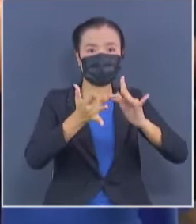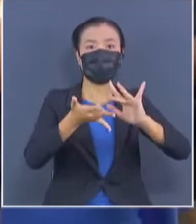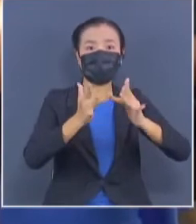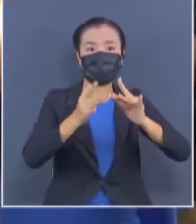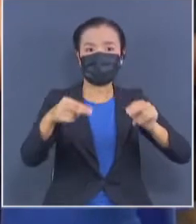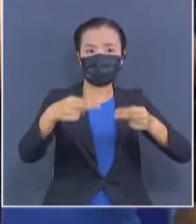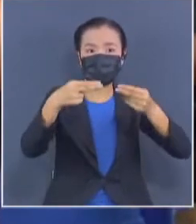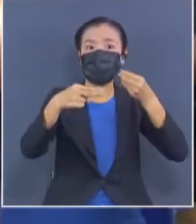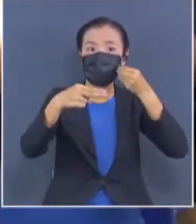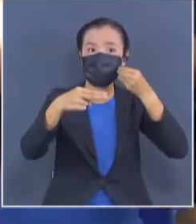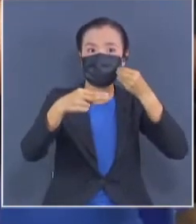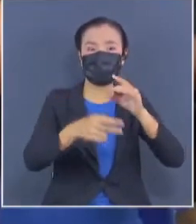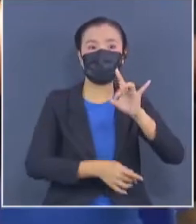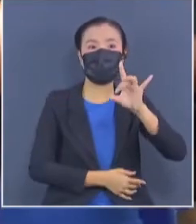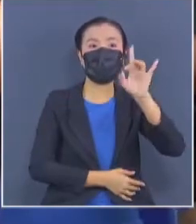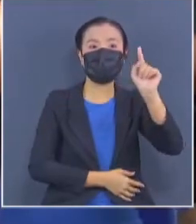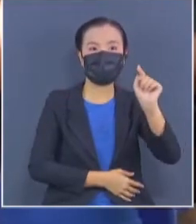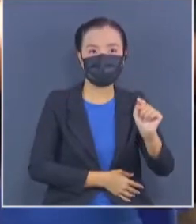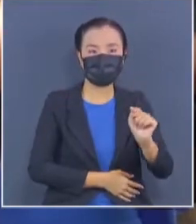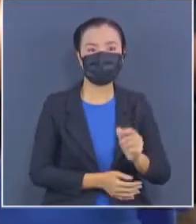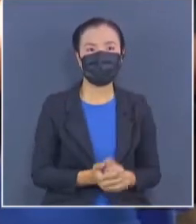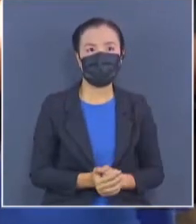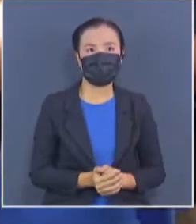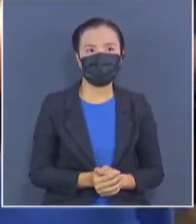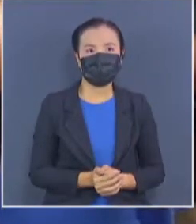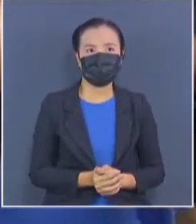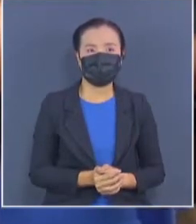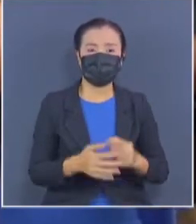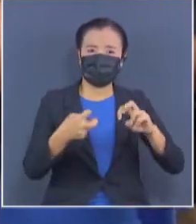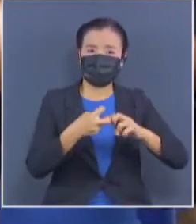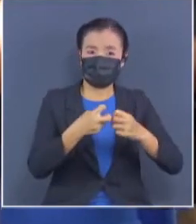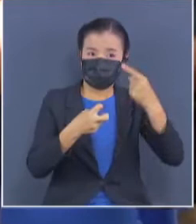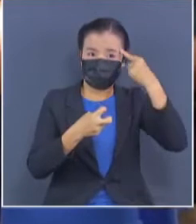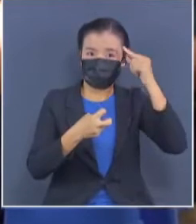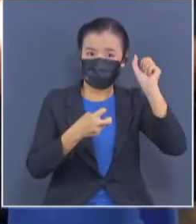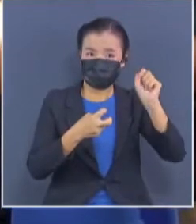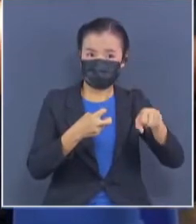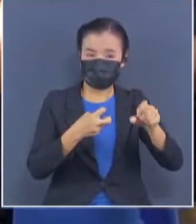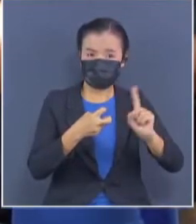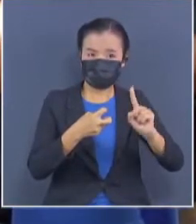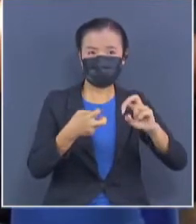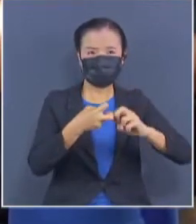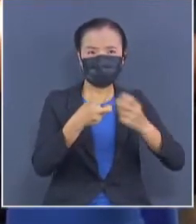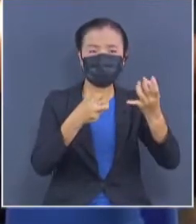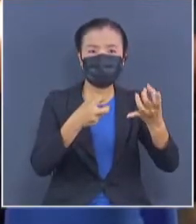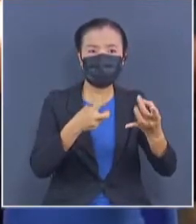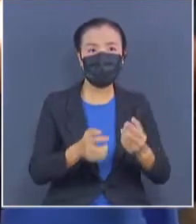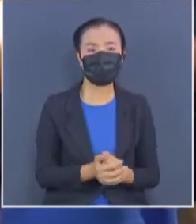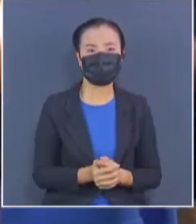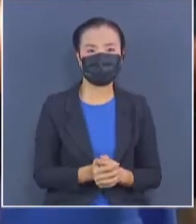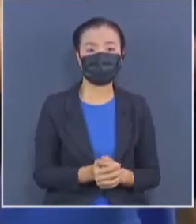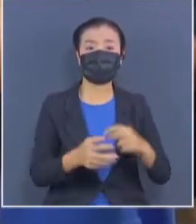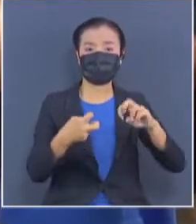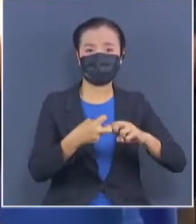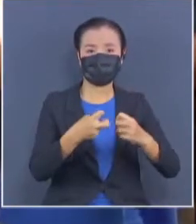ออนไลน์ 100%นะครับผมครับอันนี้ผมต้องฆ่าปัญหาหรือยังคะว่ามันเกิดอะไรขึ้นอายแม่